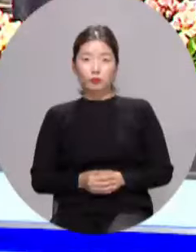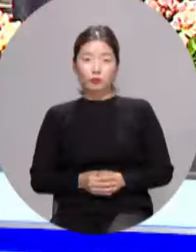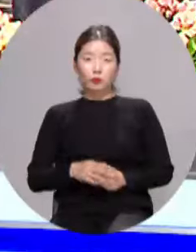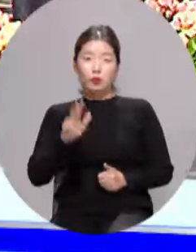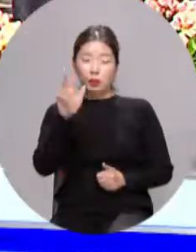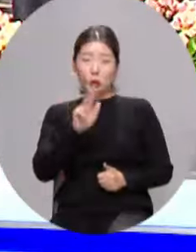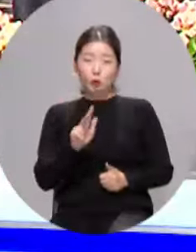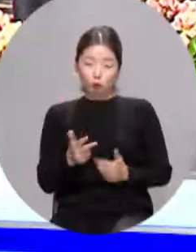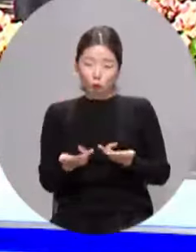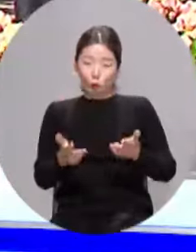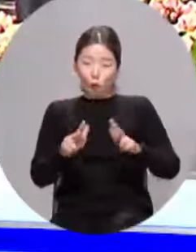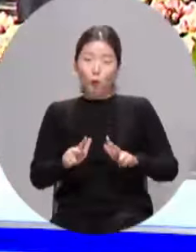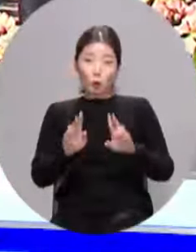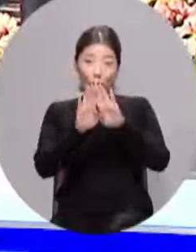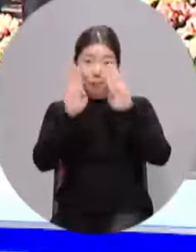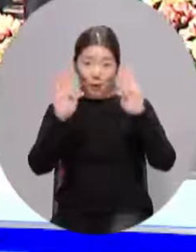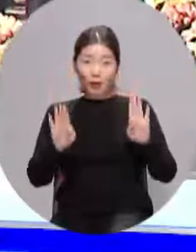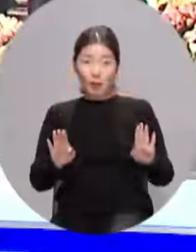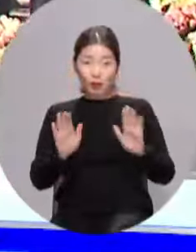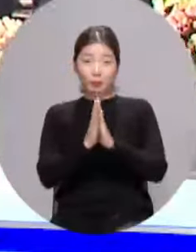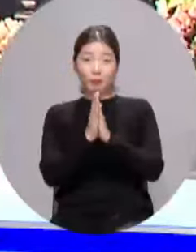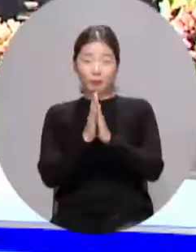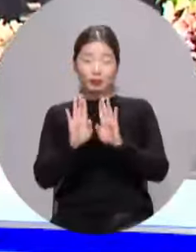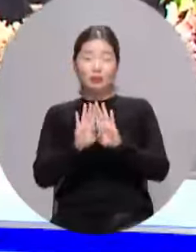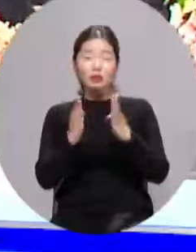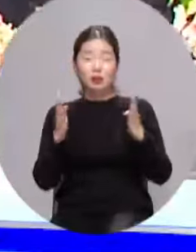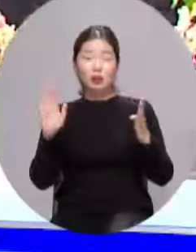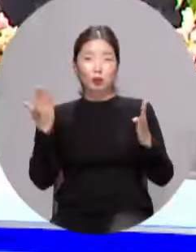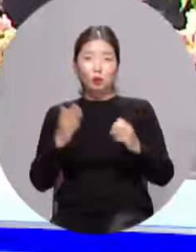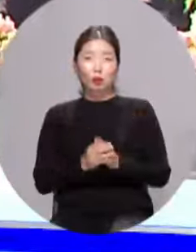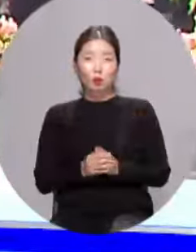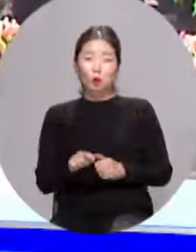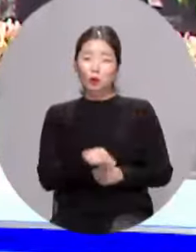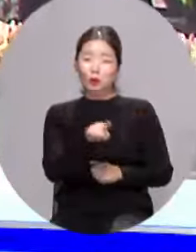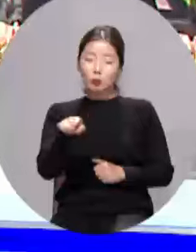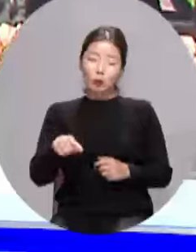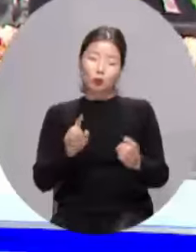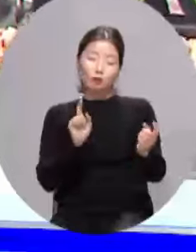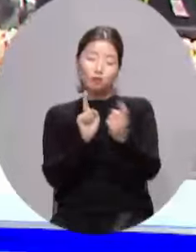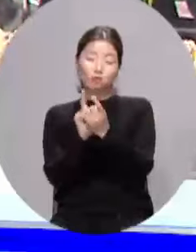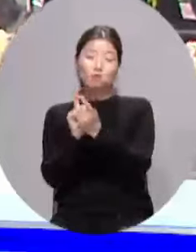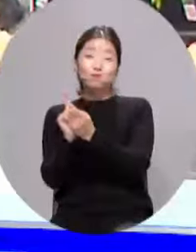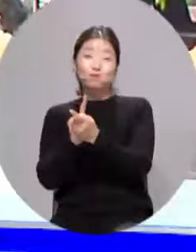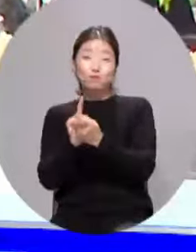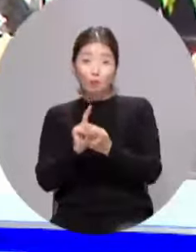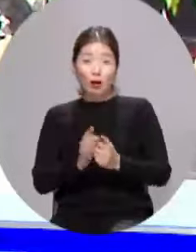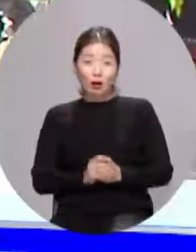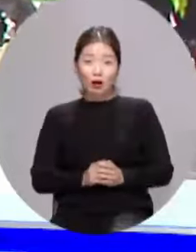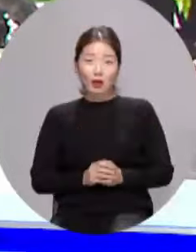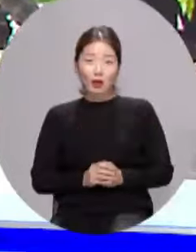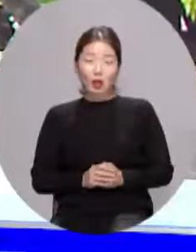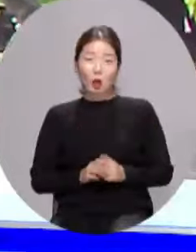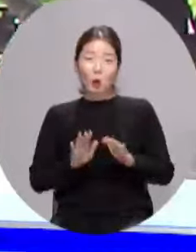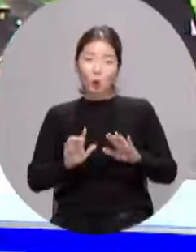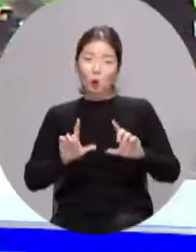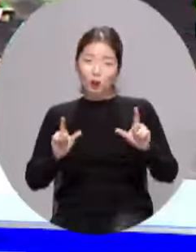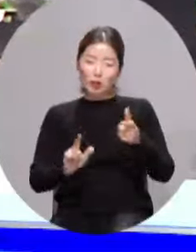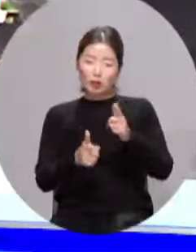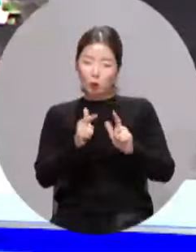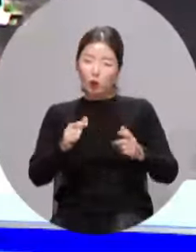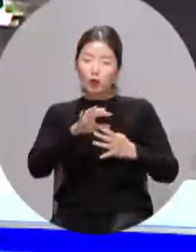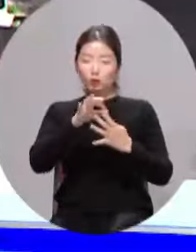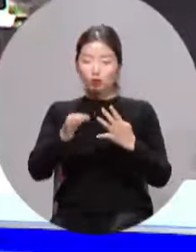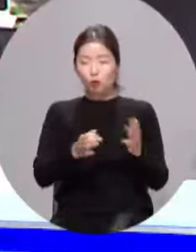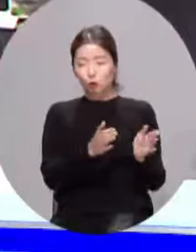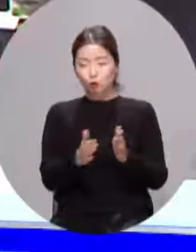전주 정원산업박람회가 성대한 막을 열고 시민 정원사들을 맞이했습니다. 사회째를 맞는 올해는 다양한